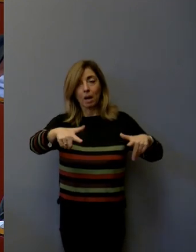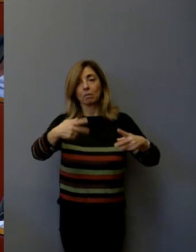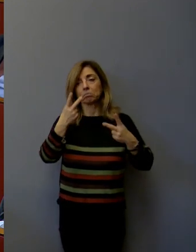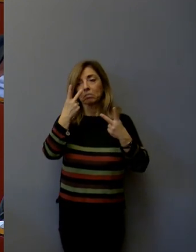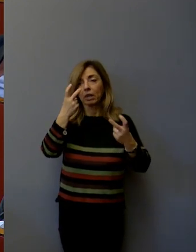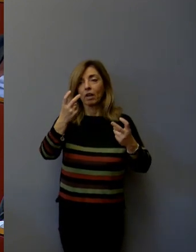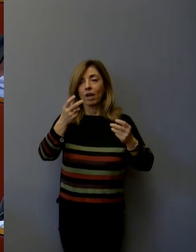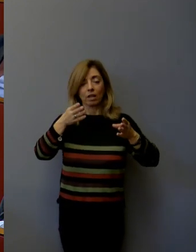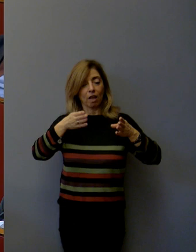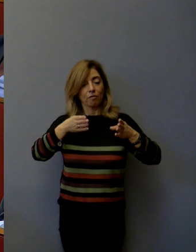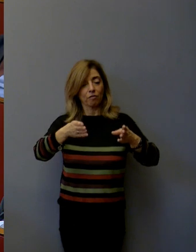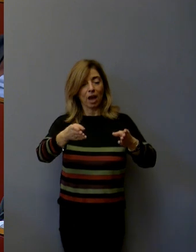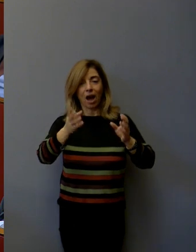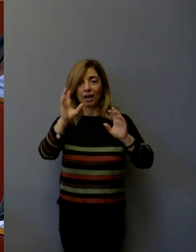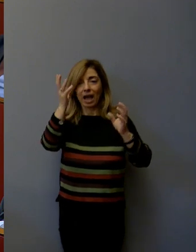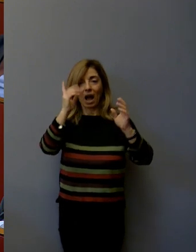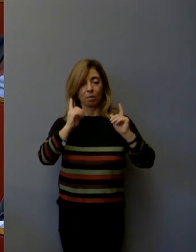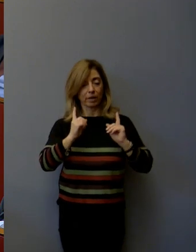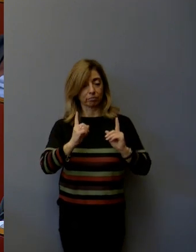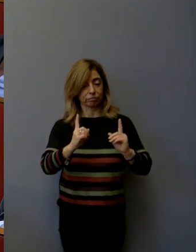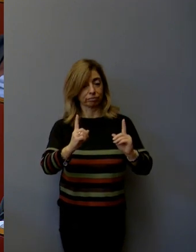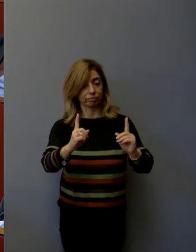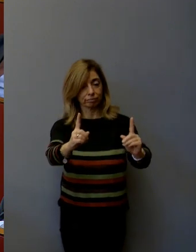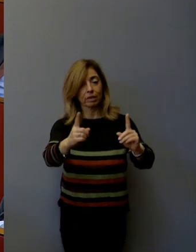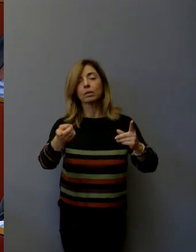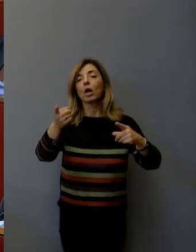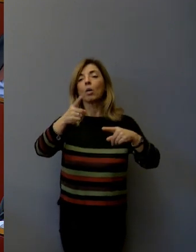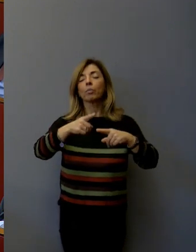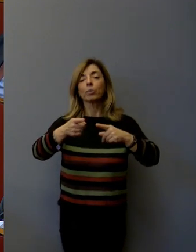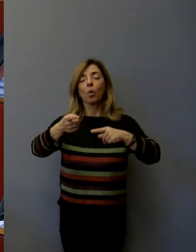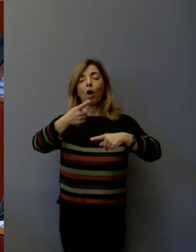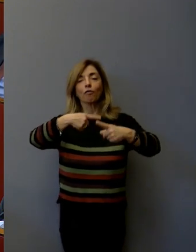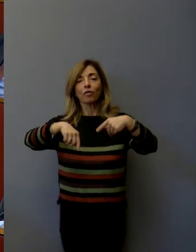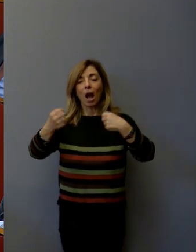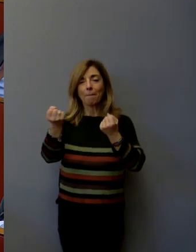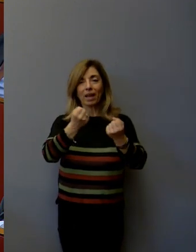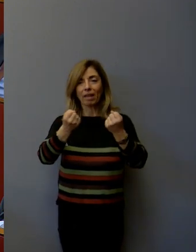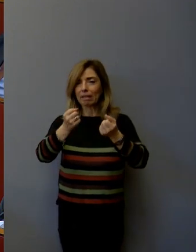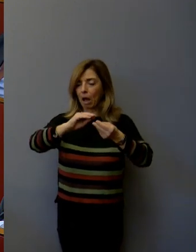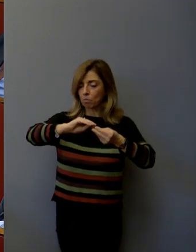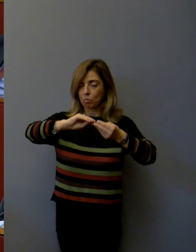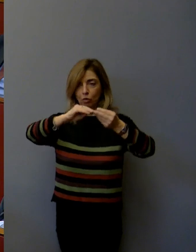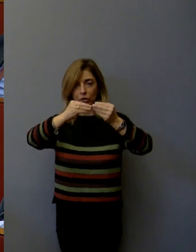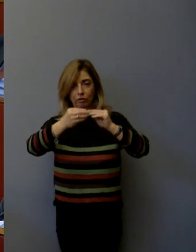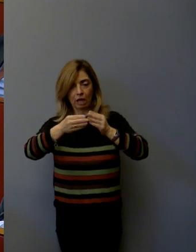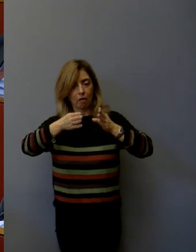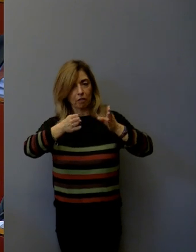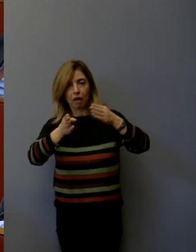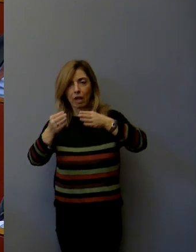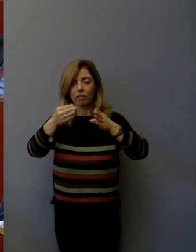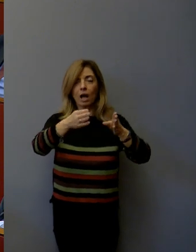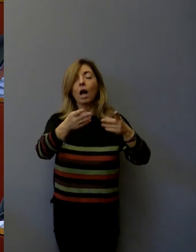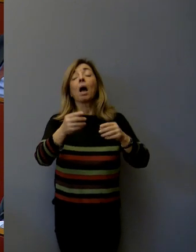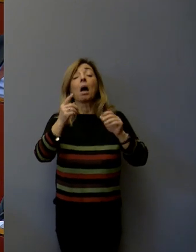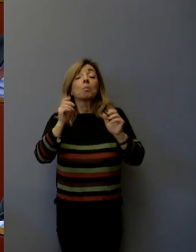una viabilità completamente modificata con viali e controviali non si poteva aggiungere nell'ambito delle risorse